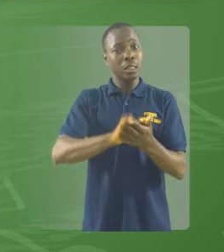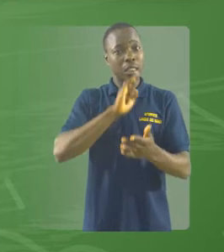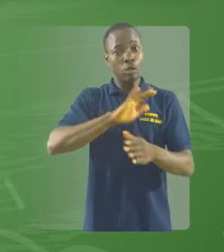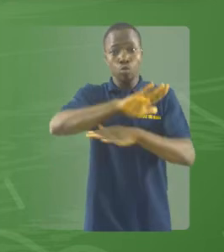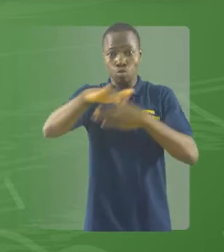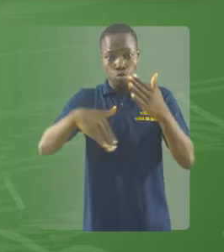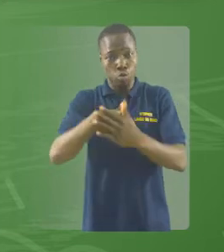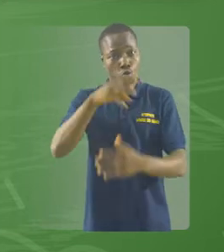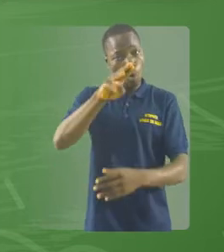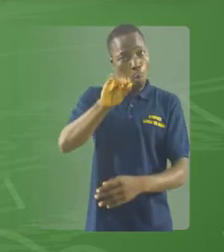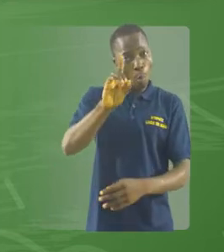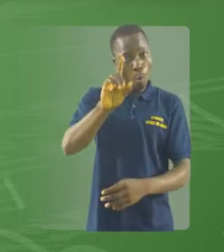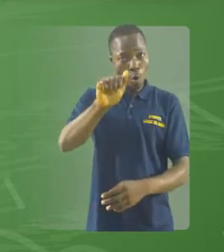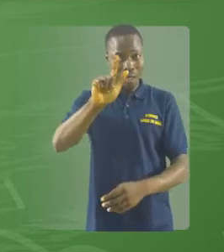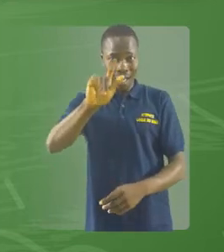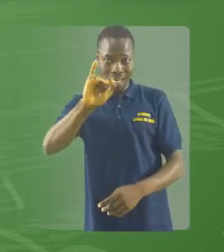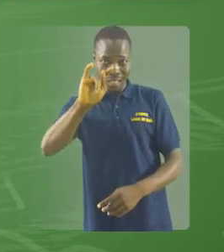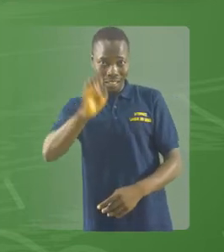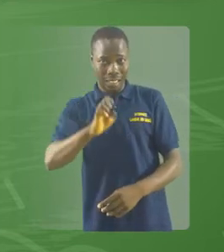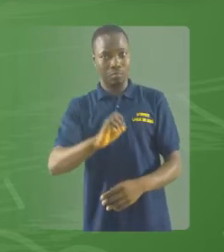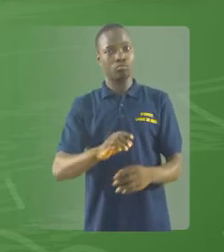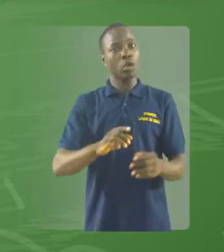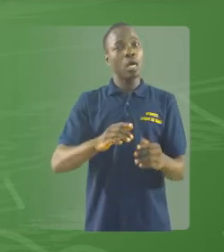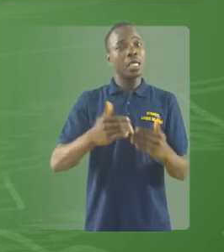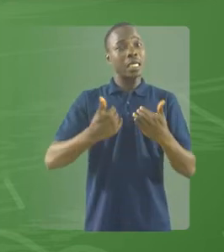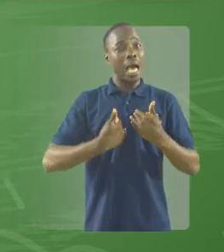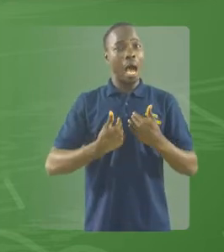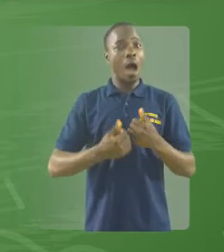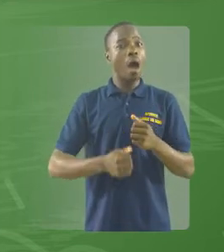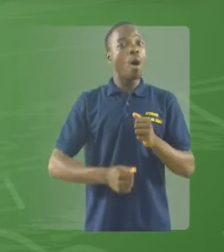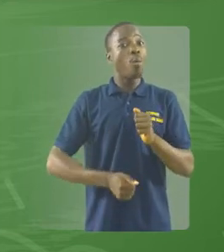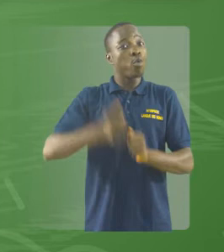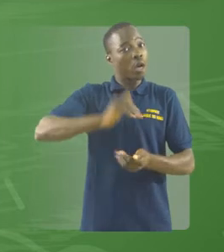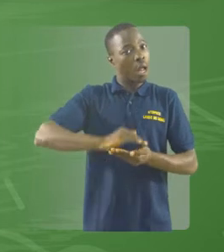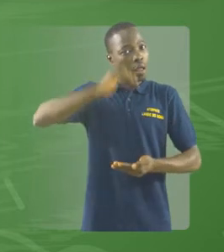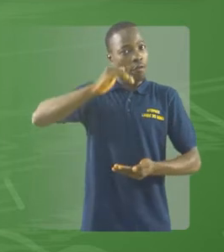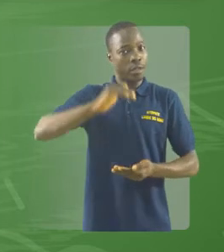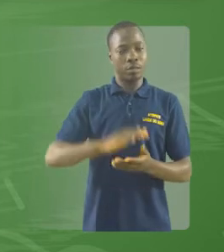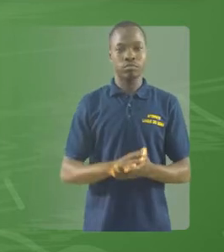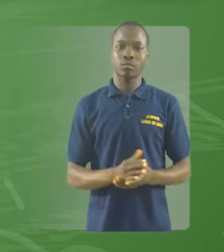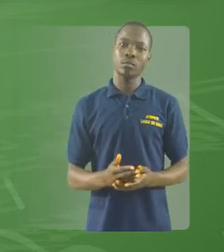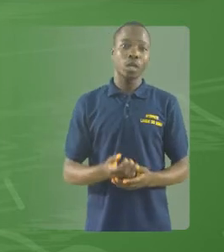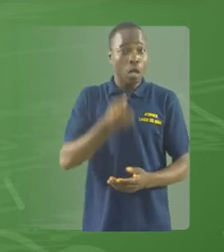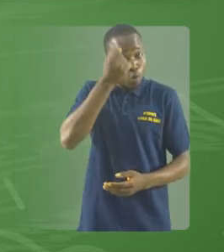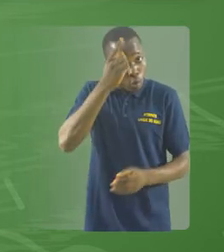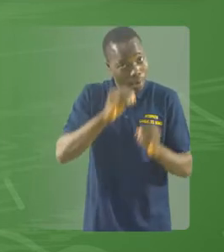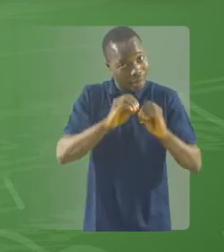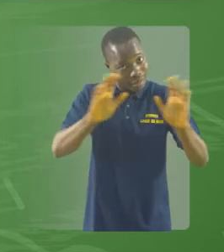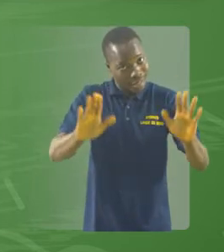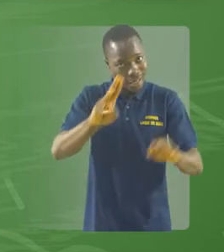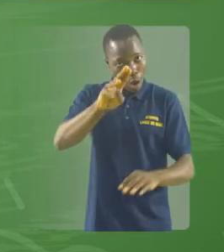modalité dont l'effectif est maximal, ou encore la modalité qui a le plus